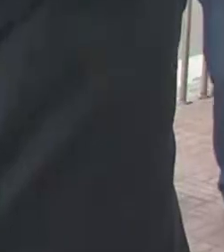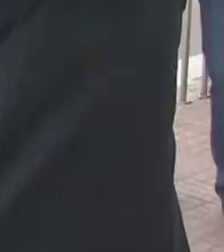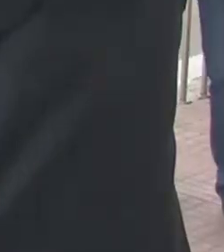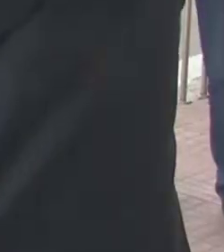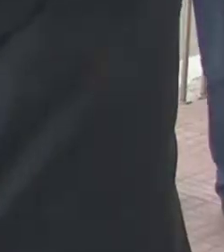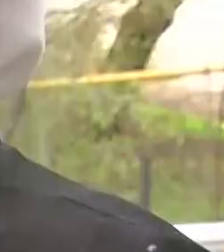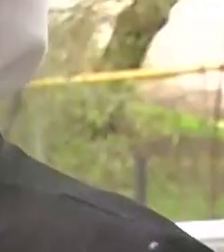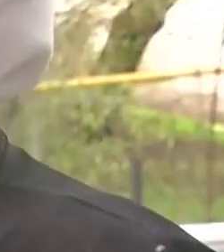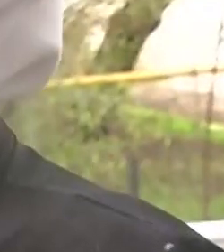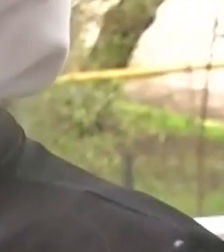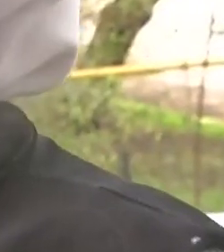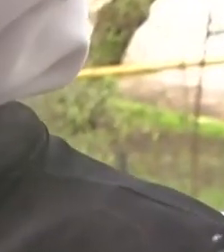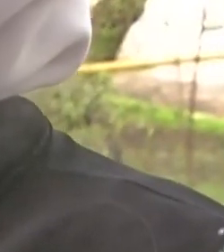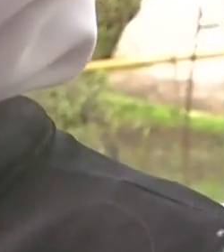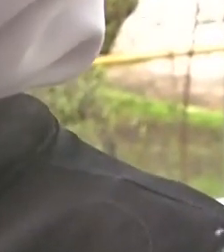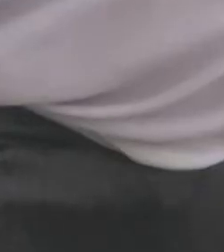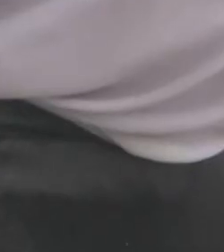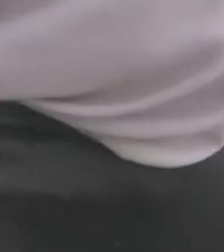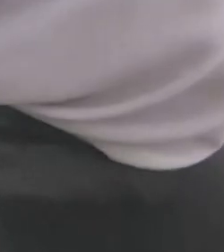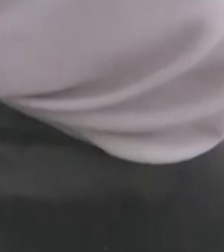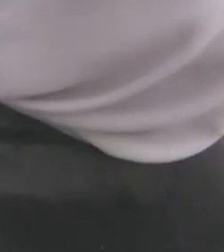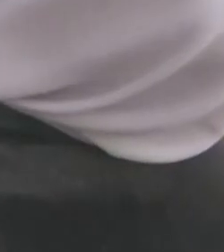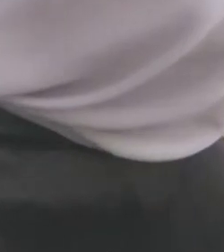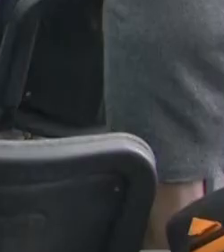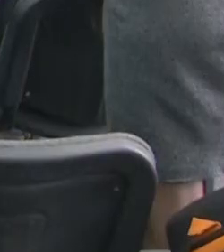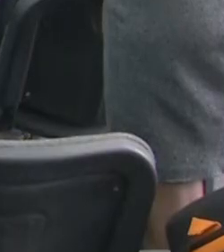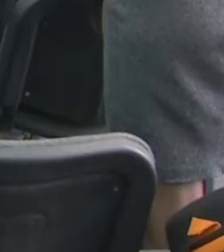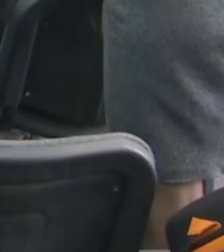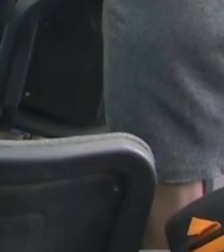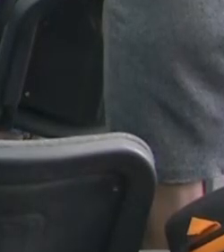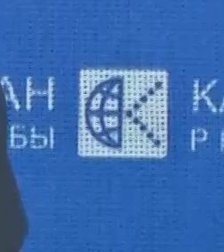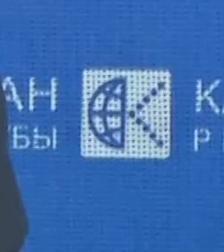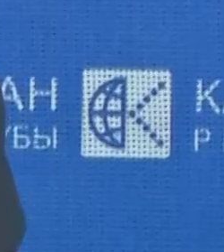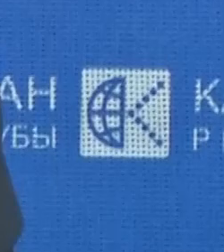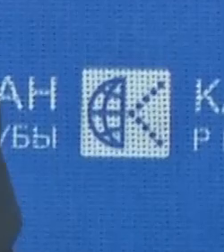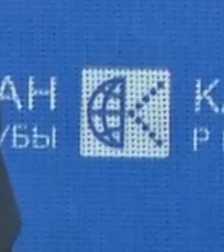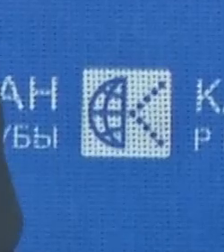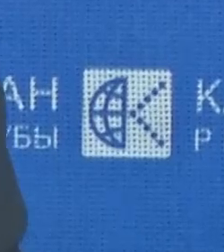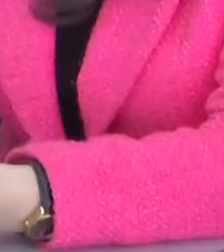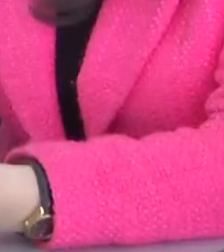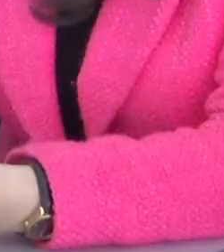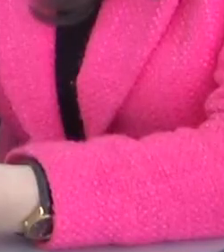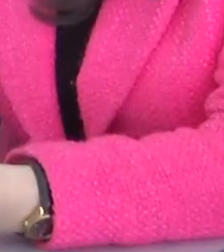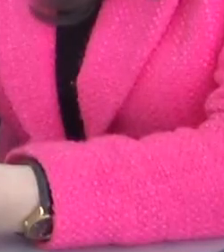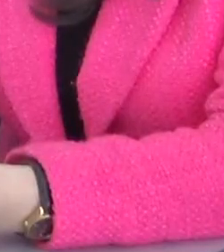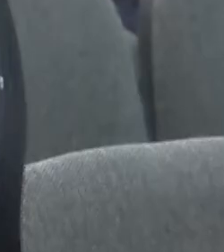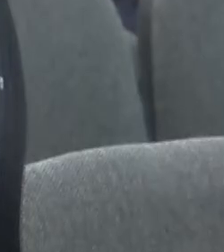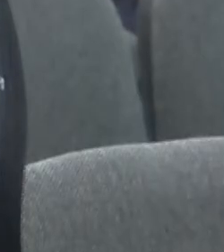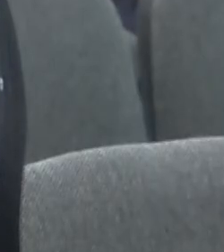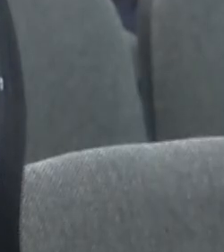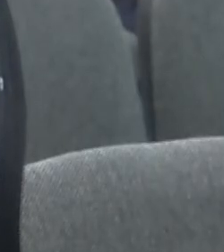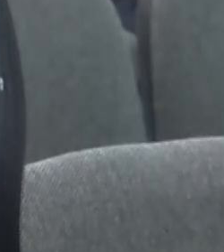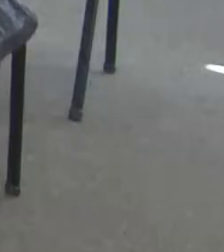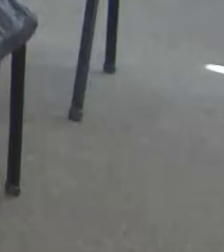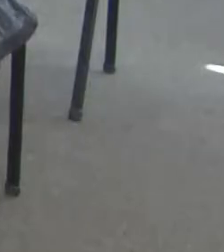В Казахстане хотят создать специальный орган при судах, который будет заниматься расследованием дел против половой неприкосновенности